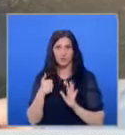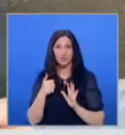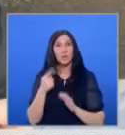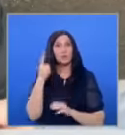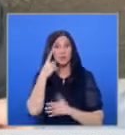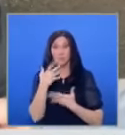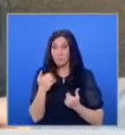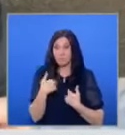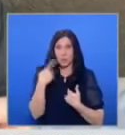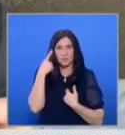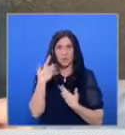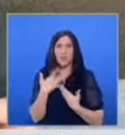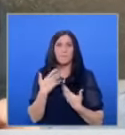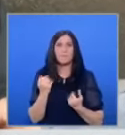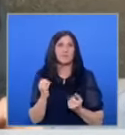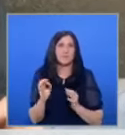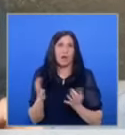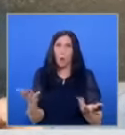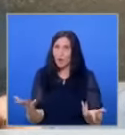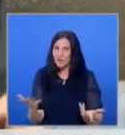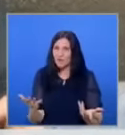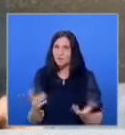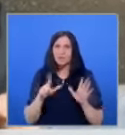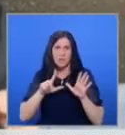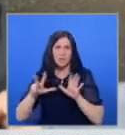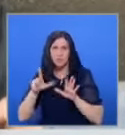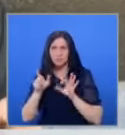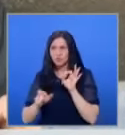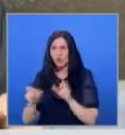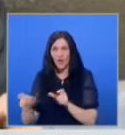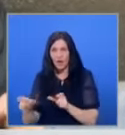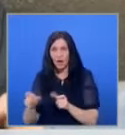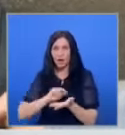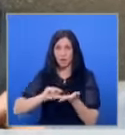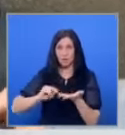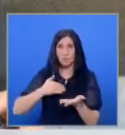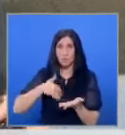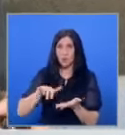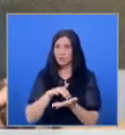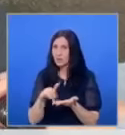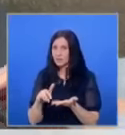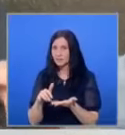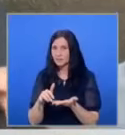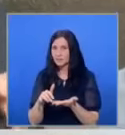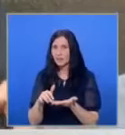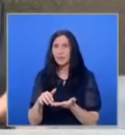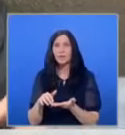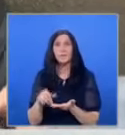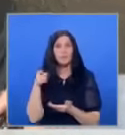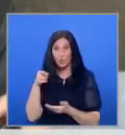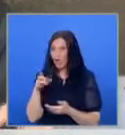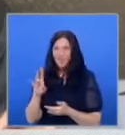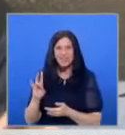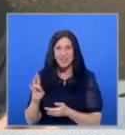Значи без мое знание, без такова, 7-8 човека регистрирани на моя адрес. Тук в Невестино? Да,